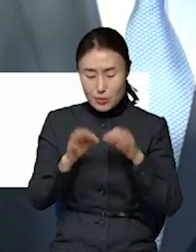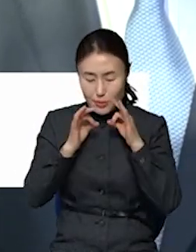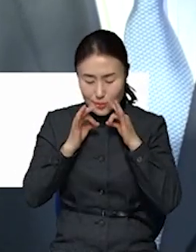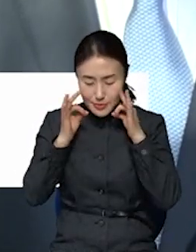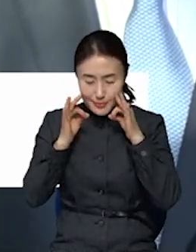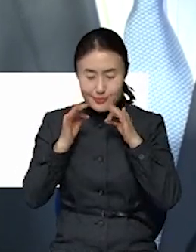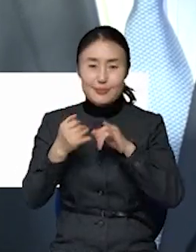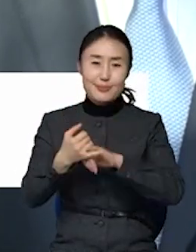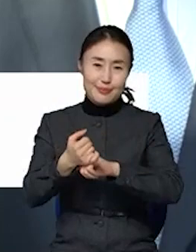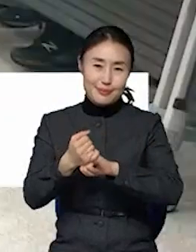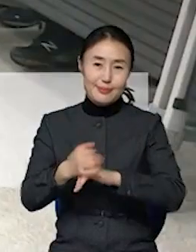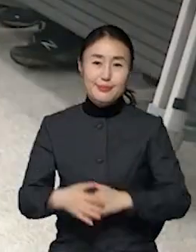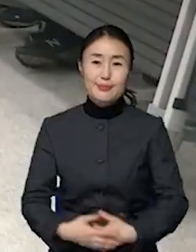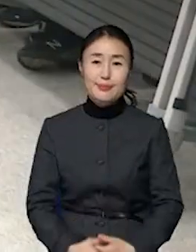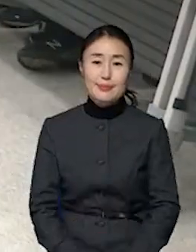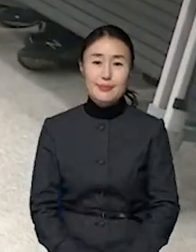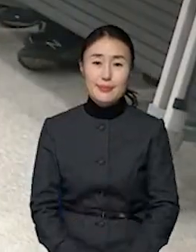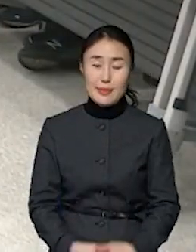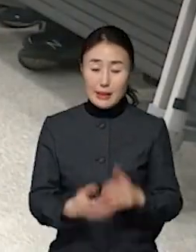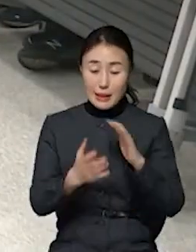함께 노력하도록 하겠습니다